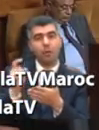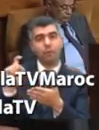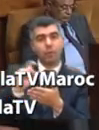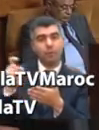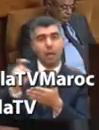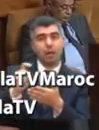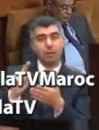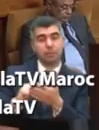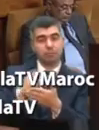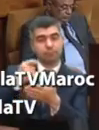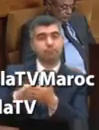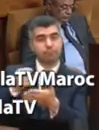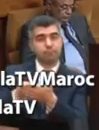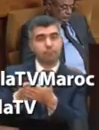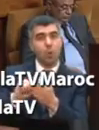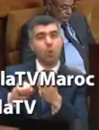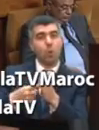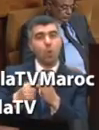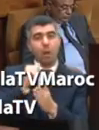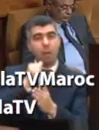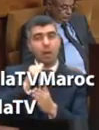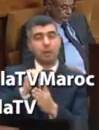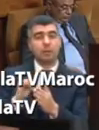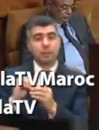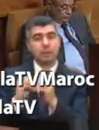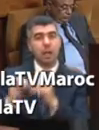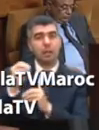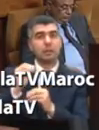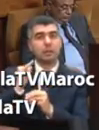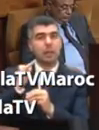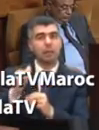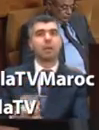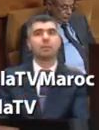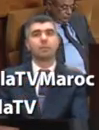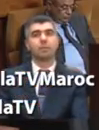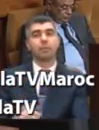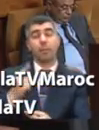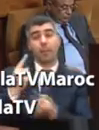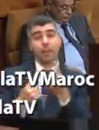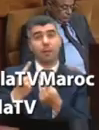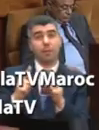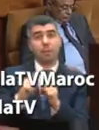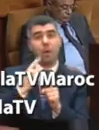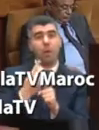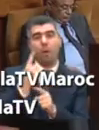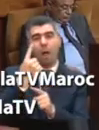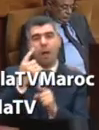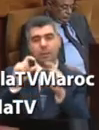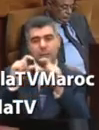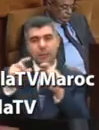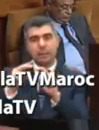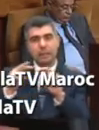نسائلكم في الفريق على ما أنتم فاعلون، خصوصا أن تكلمتم عن المقاربة الاجتماعية في معالجة الشطر الأول والشطر الثاني في